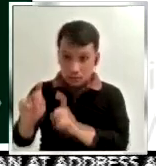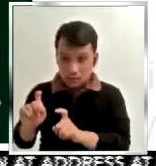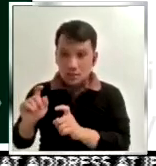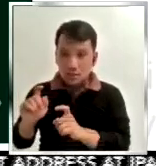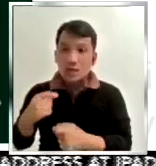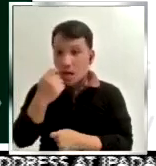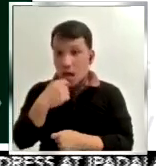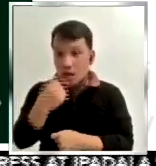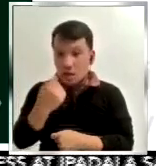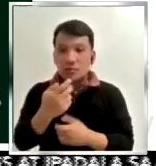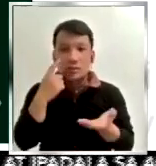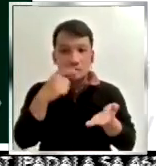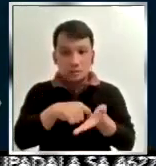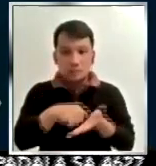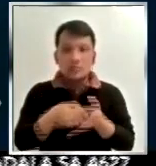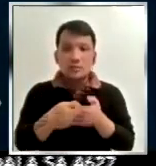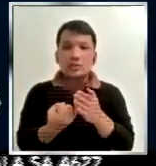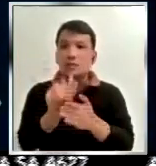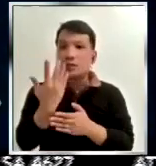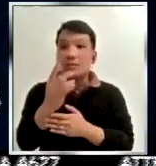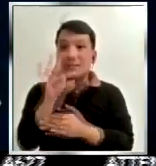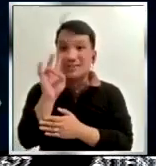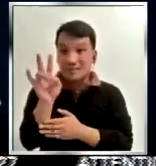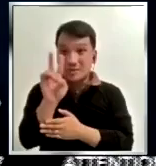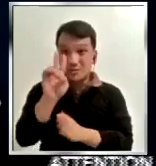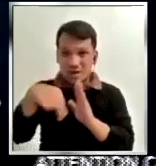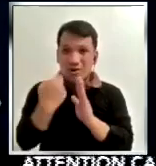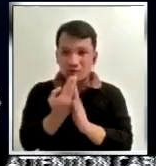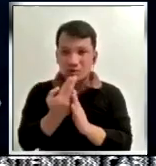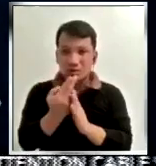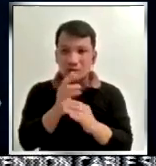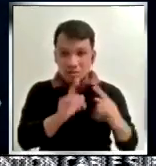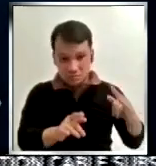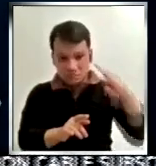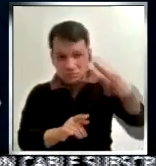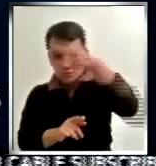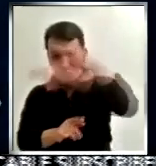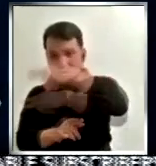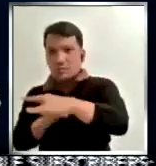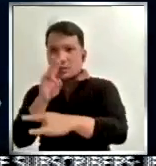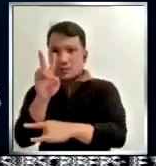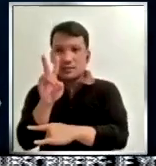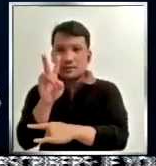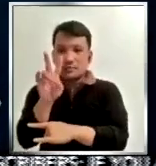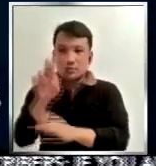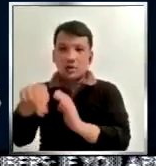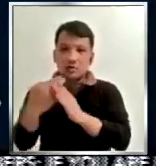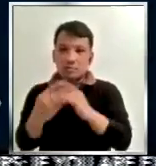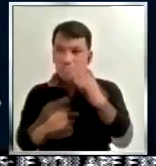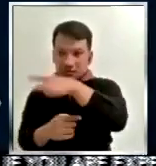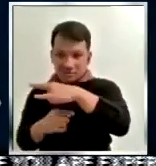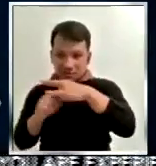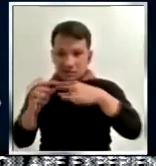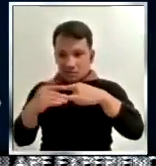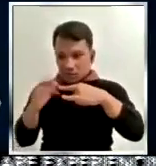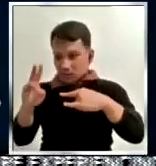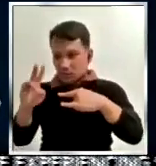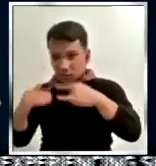hours bago makarating doon. Kahapon pa kami rito eh, yung kasama ko nga, natulog ng doors na yung loob ng